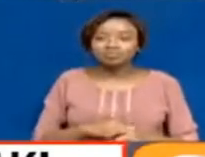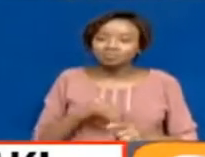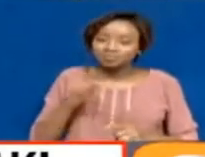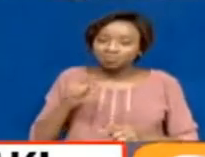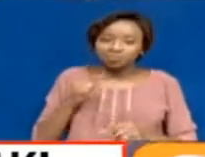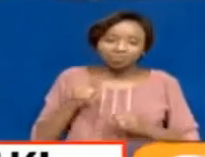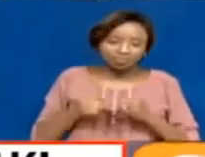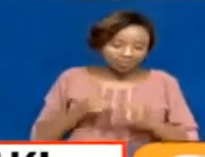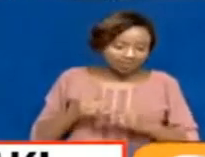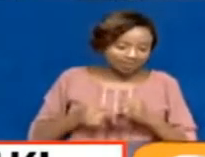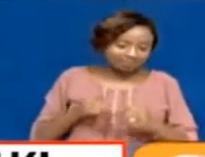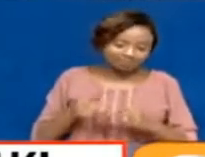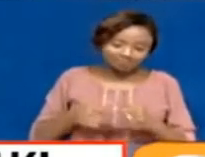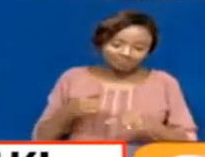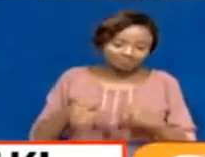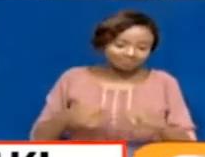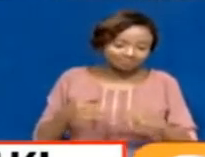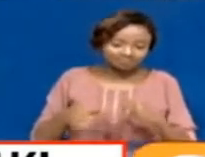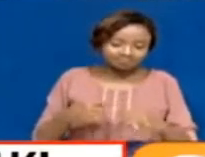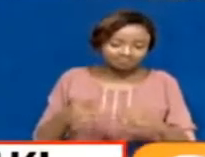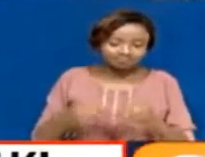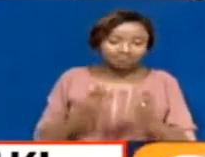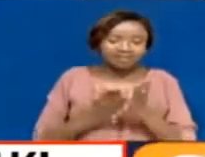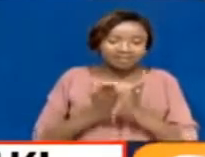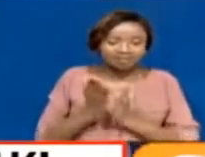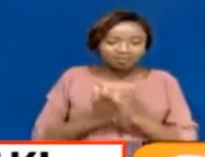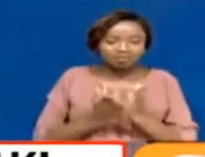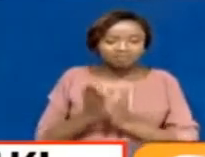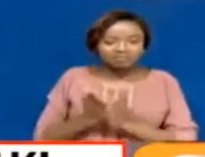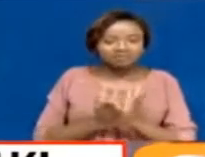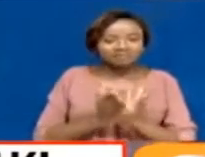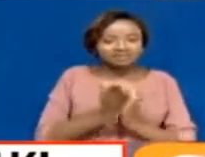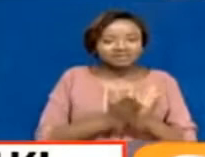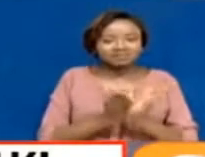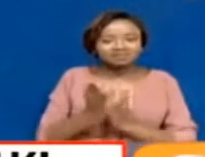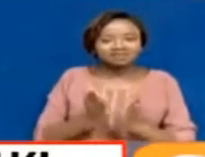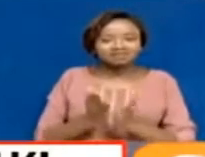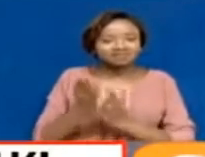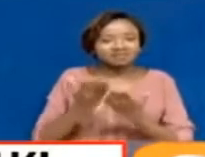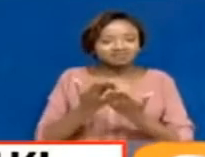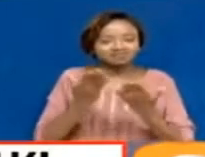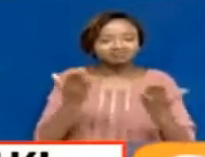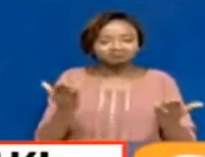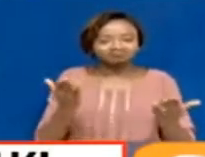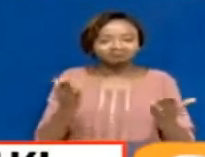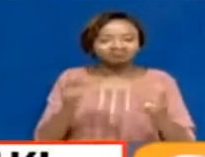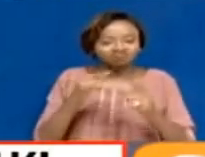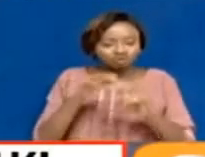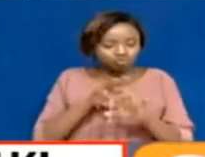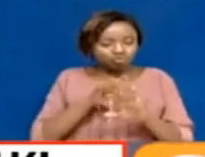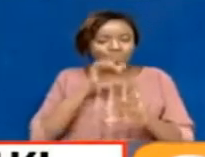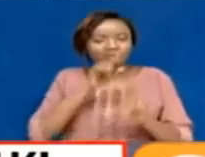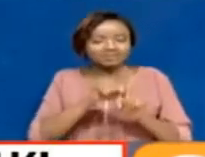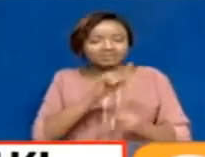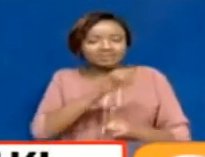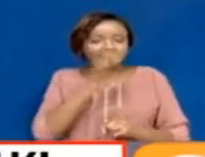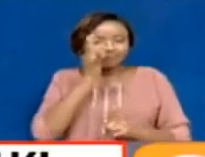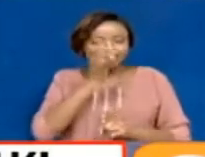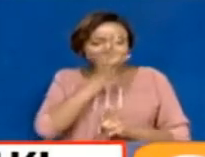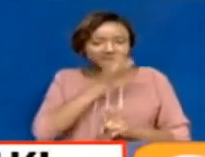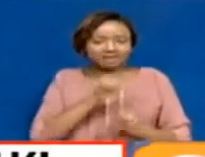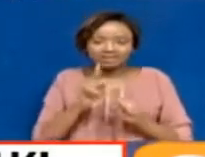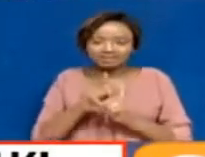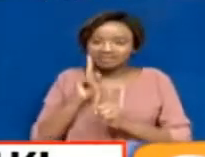anaendelea katika huduma hiyo ya kuonyesha mfano wa baba wa taifa. Hata